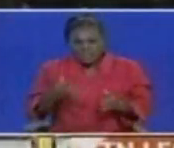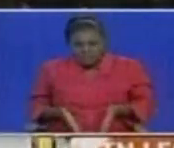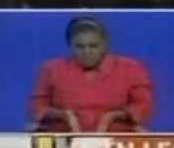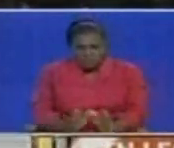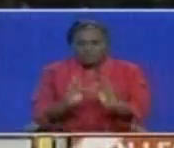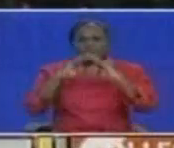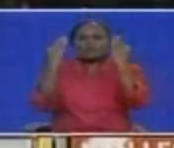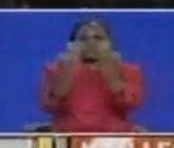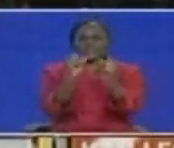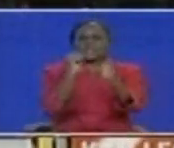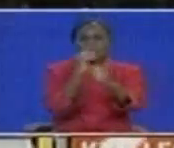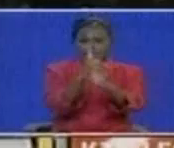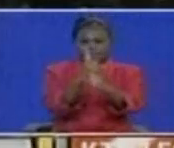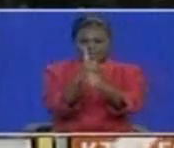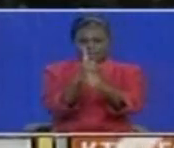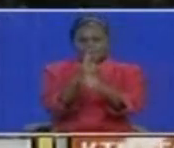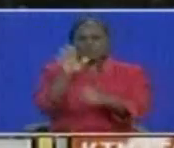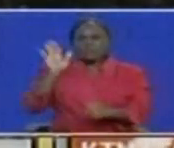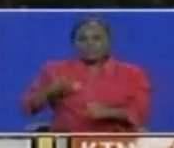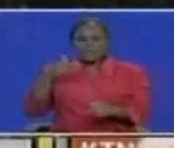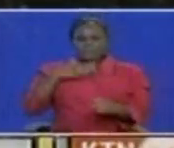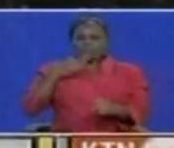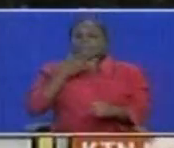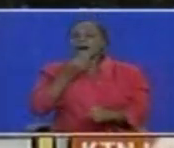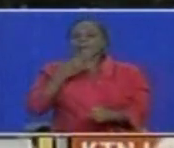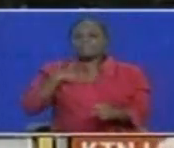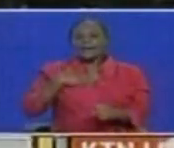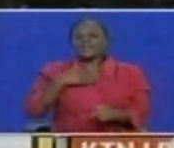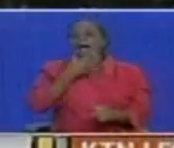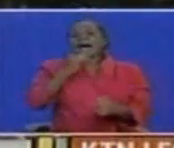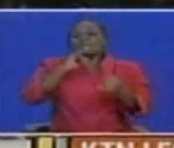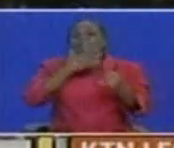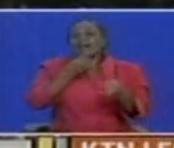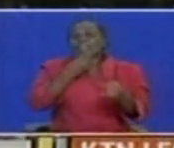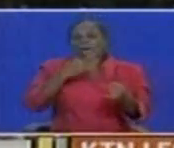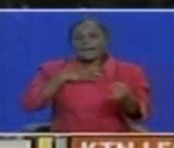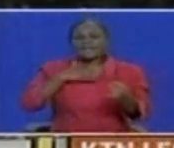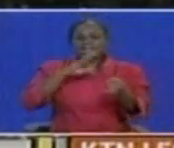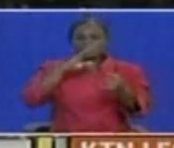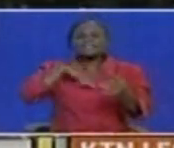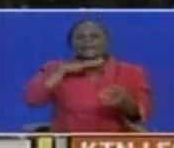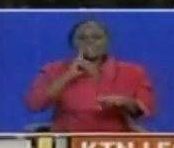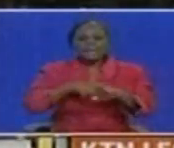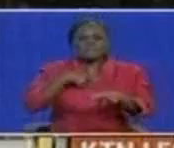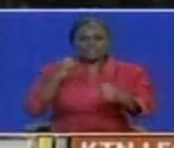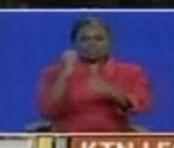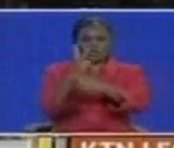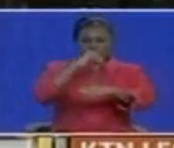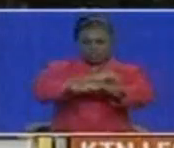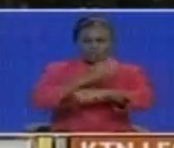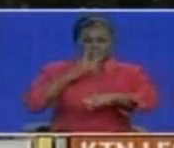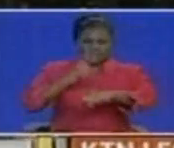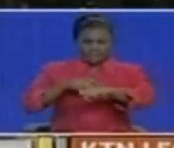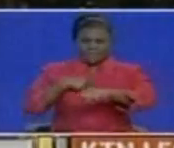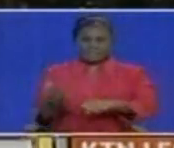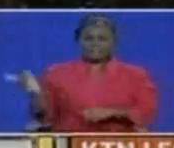family of 11 and my mom became a widow when I was in high school, and I realized that when I came back